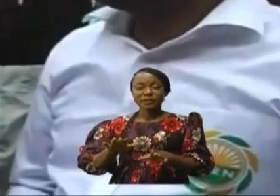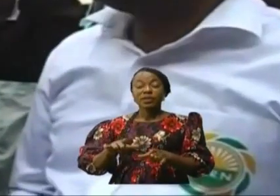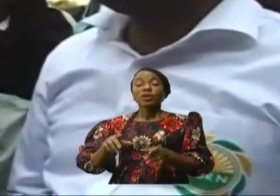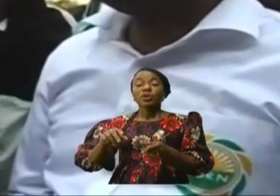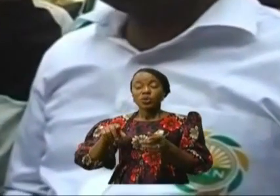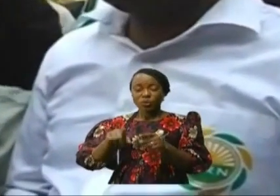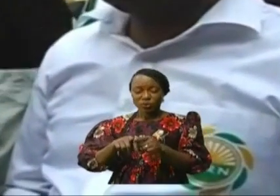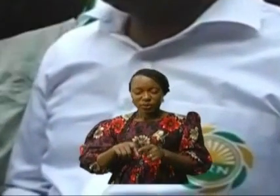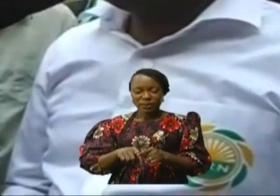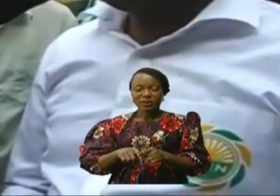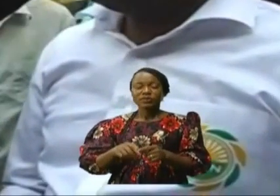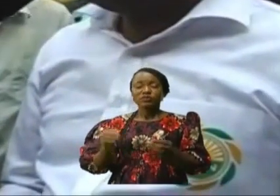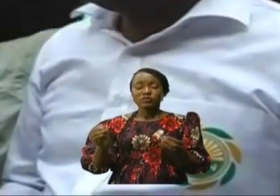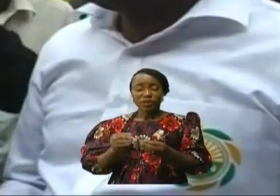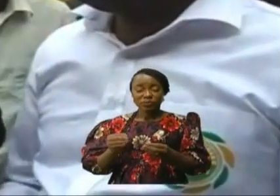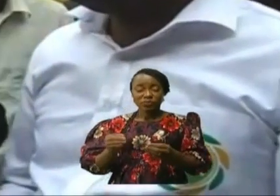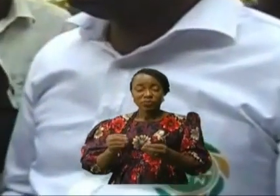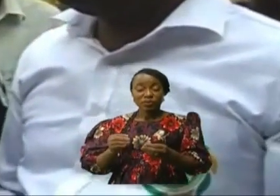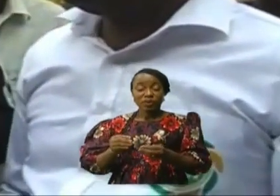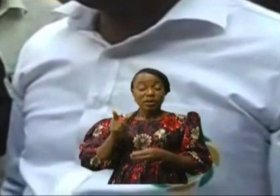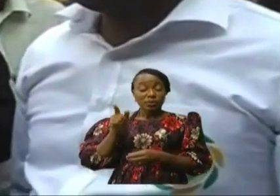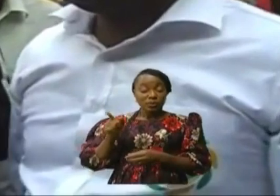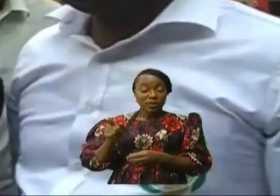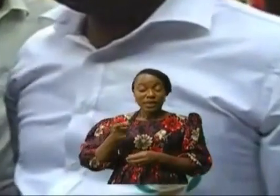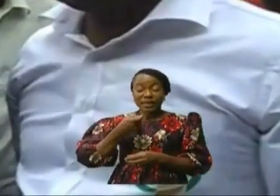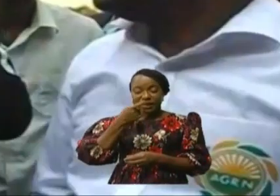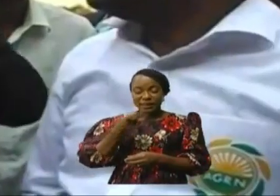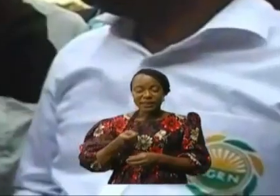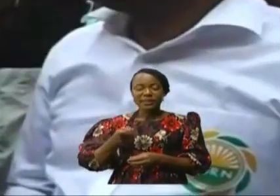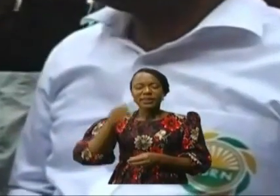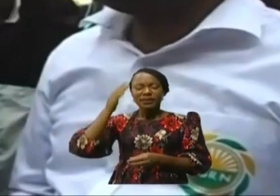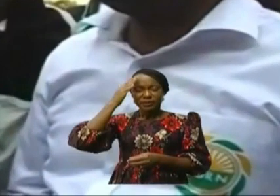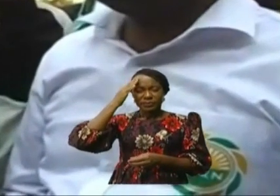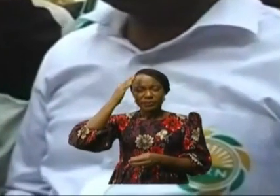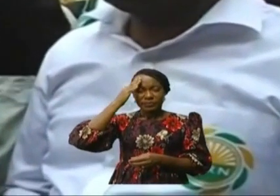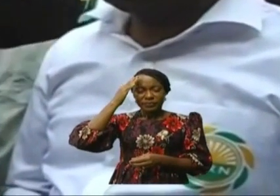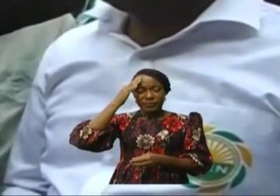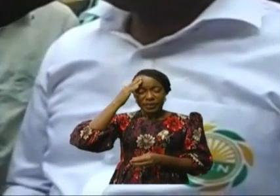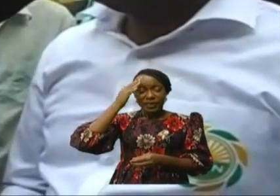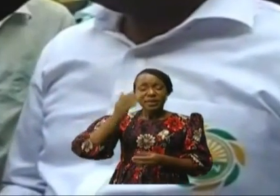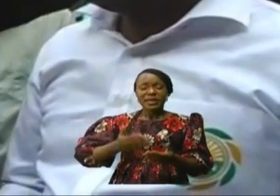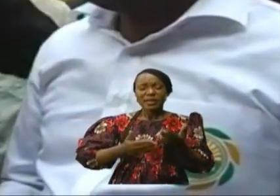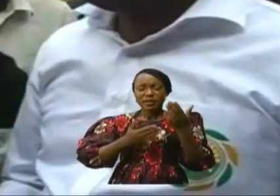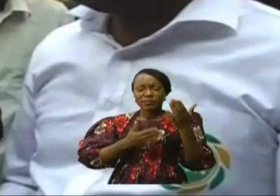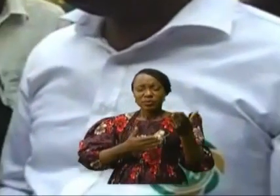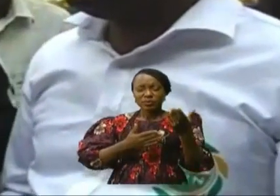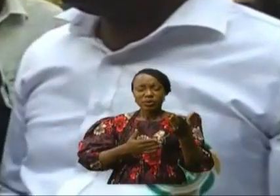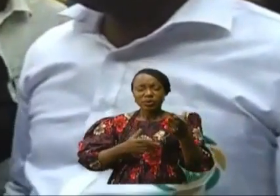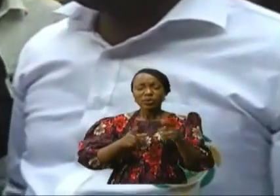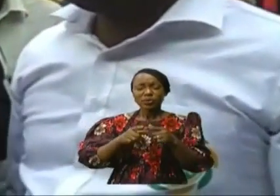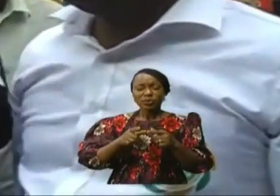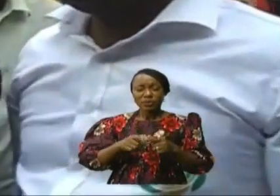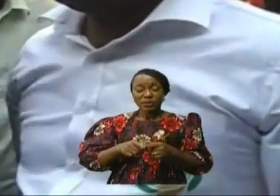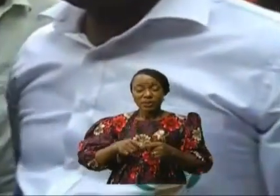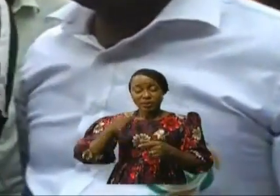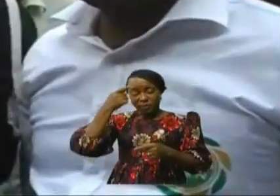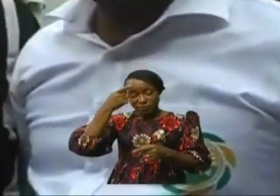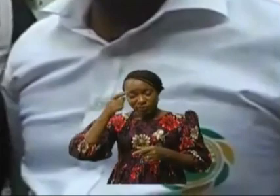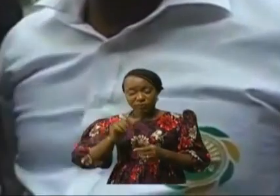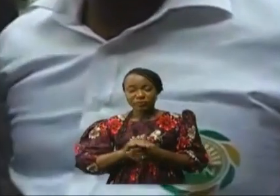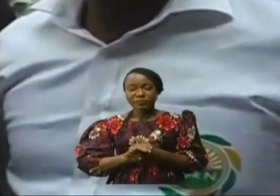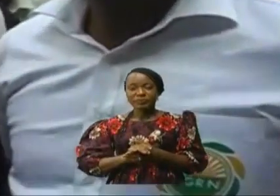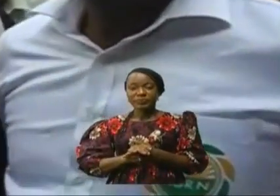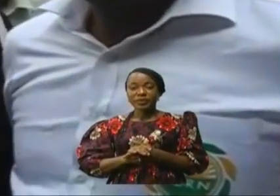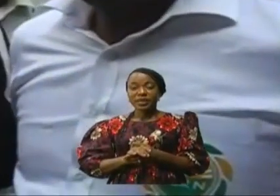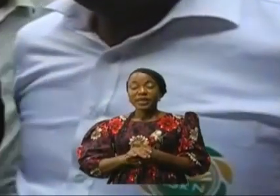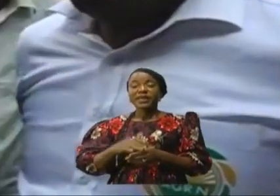Sa part, le professeur Apollinaire Ipaya a reconnu l'importance du fils du terroir, Adolphe Lumanu Mulenda Bwana Sefu,